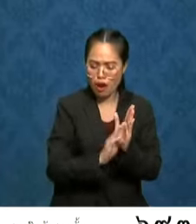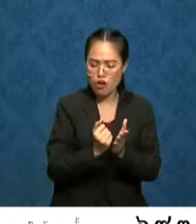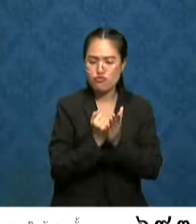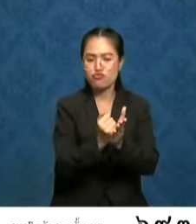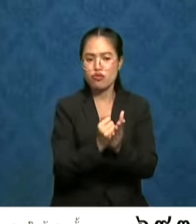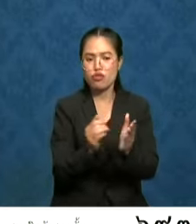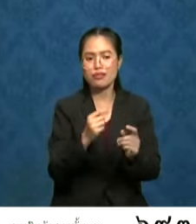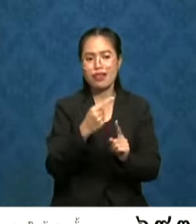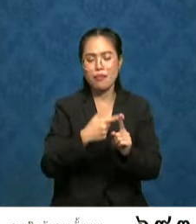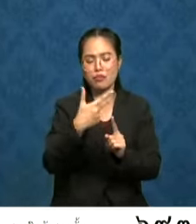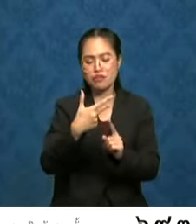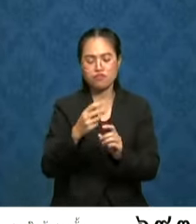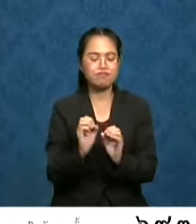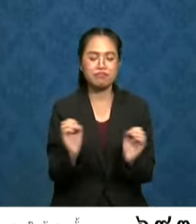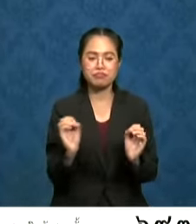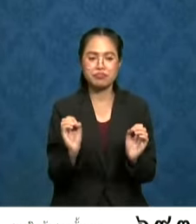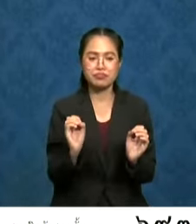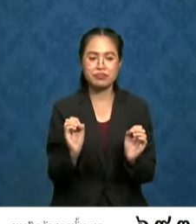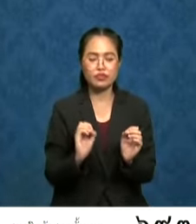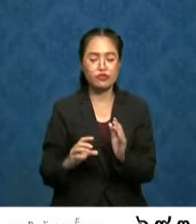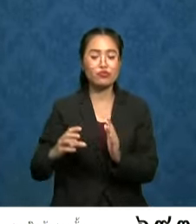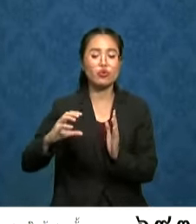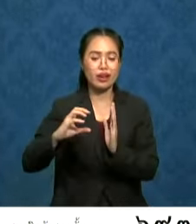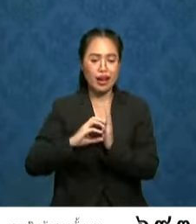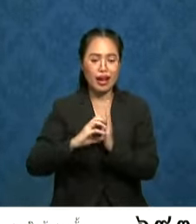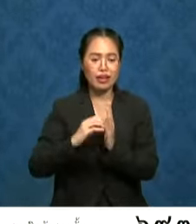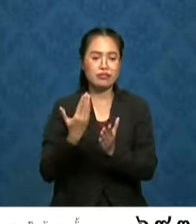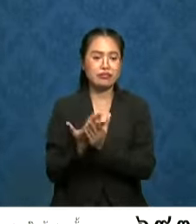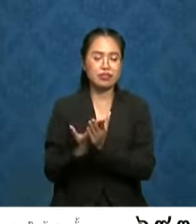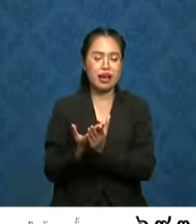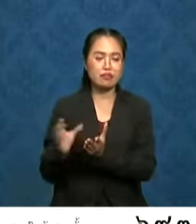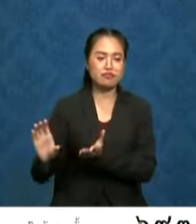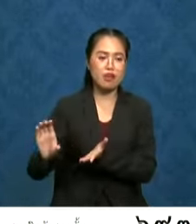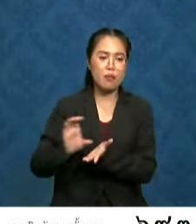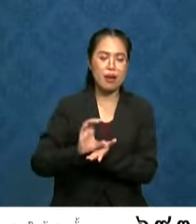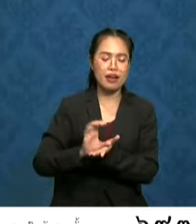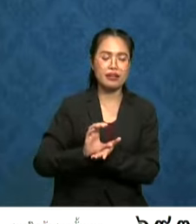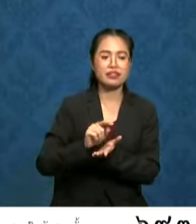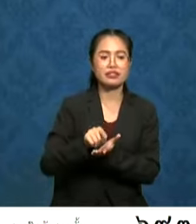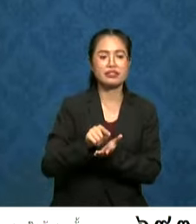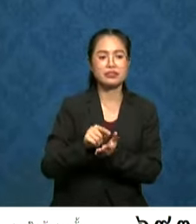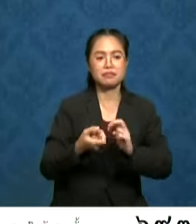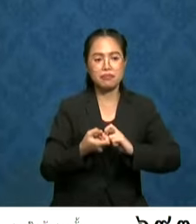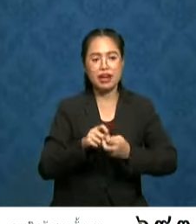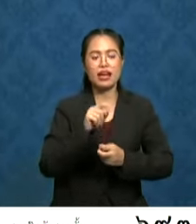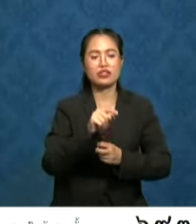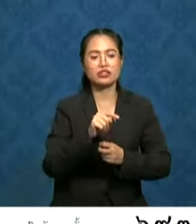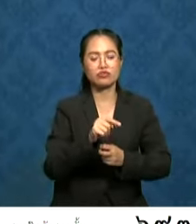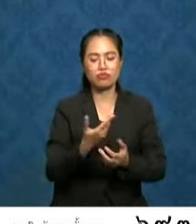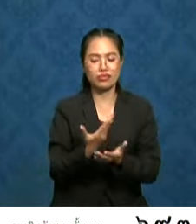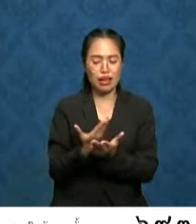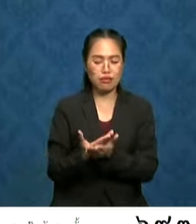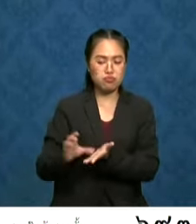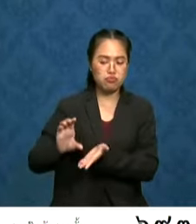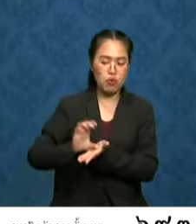ครบ 3เดือนค่ะงบกลางก็เอาออกมาใช้ก็ไม่ค่อยได้ใช้นะคะเพราะว่าอย่างที่เราทราบกันว่าก็ต้องกั๊กเอาไว้